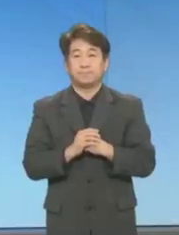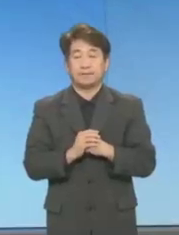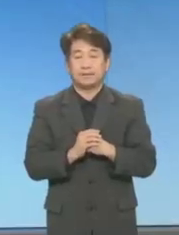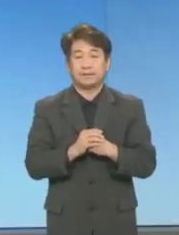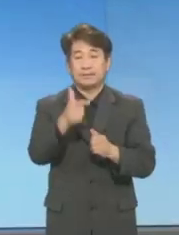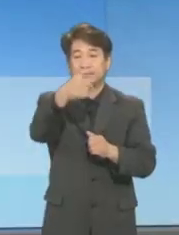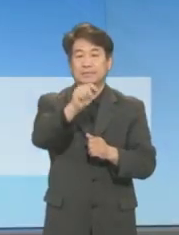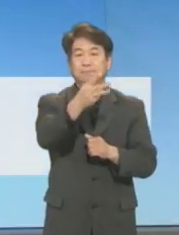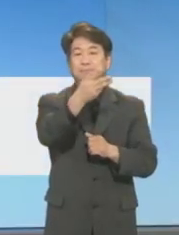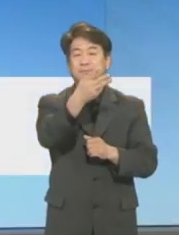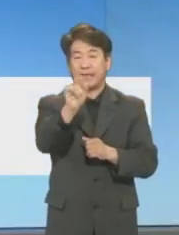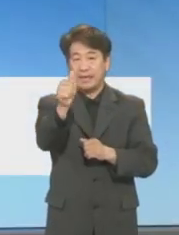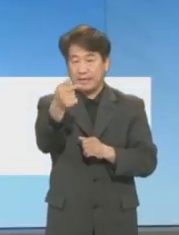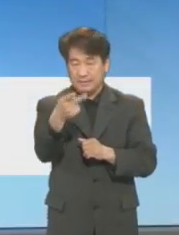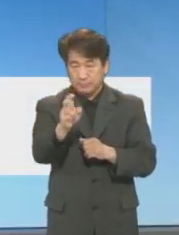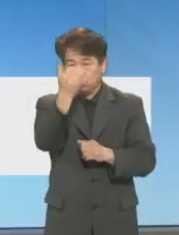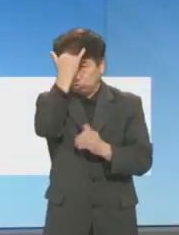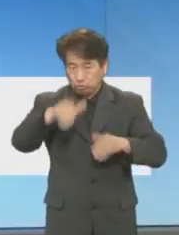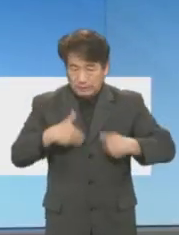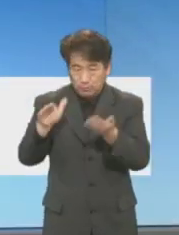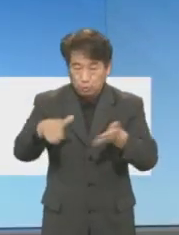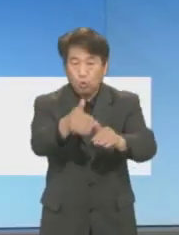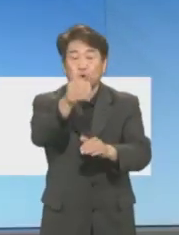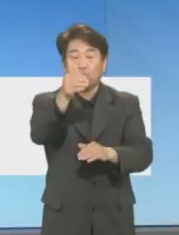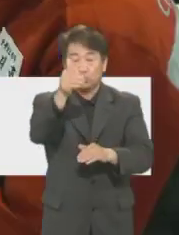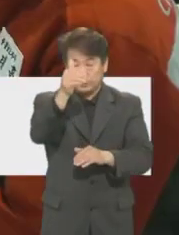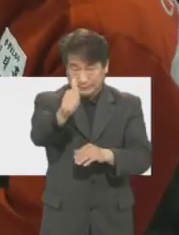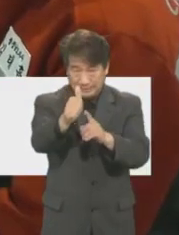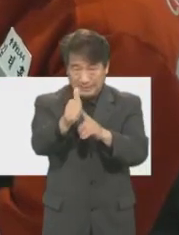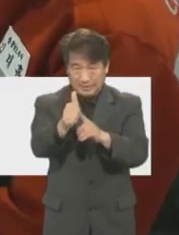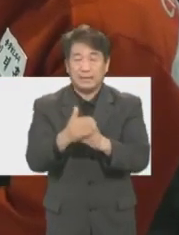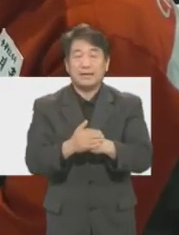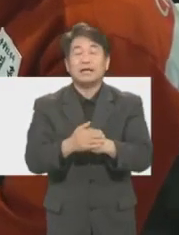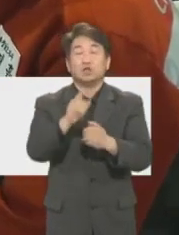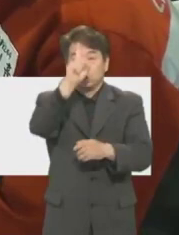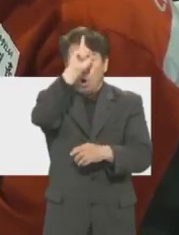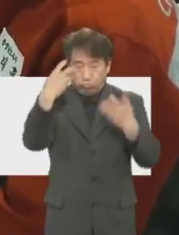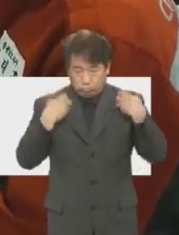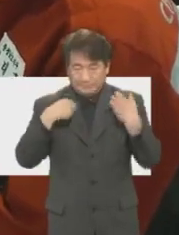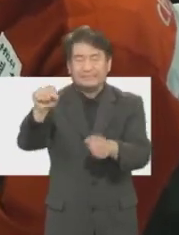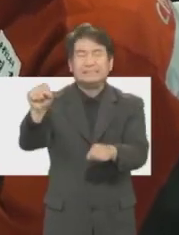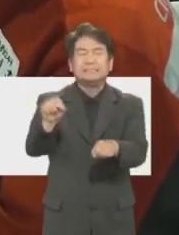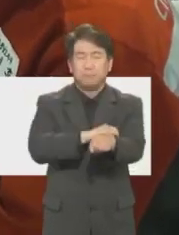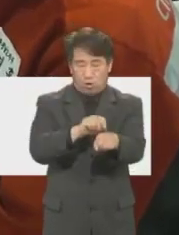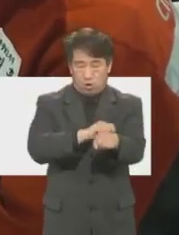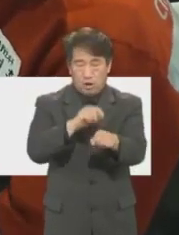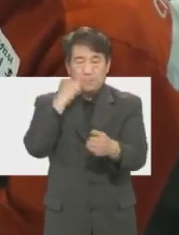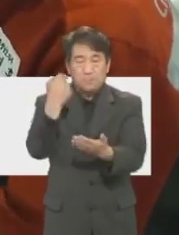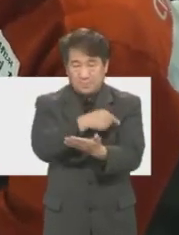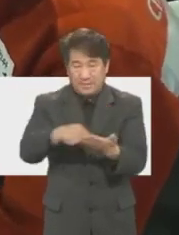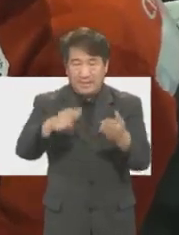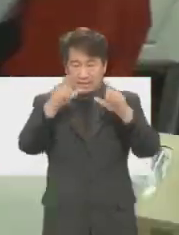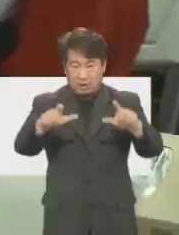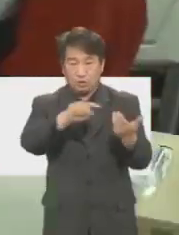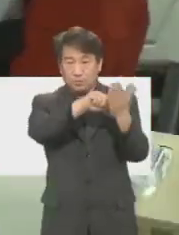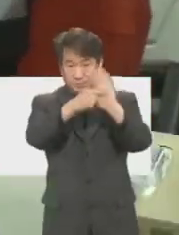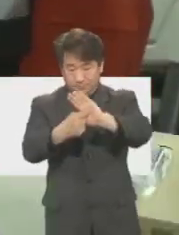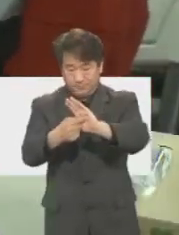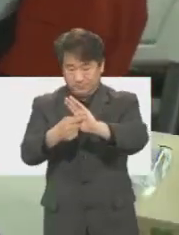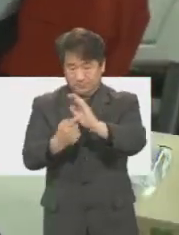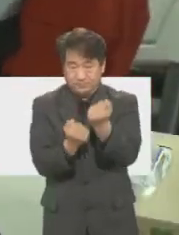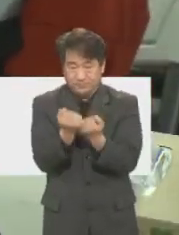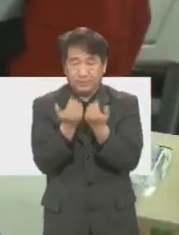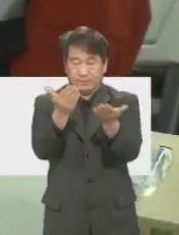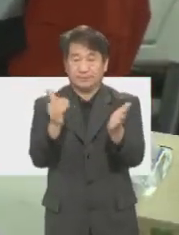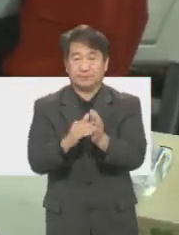네, 김태흠 충남지사가 도내 산불 피해 지역에 대해 정부의 특별 재난지역 선포 적극 검토를 요청했습니다. 김